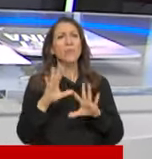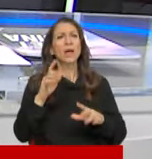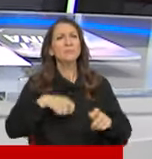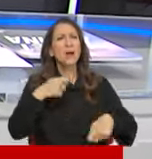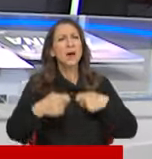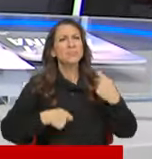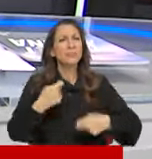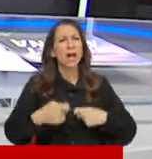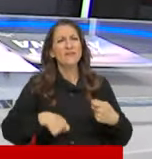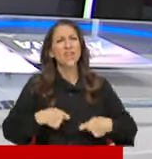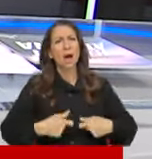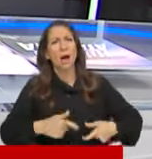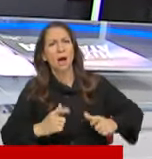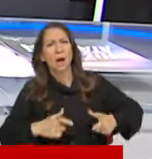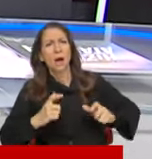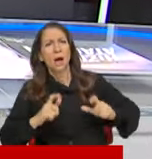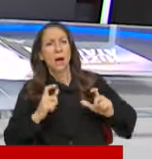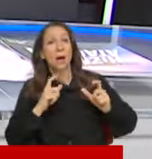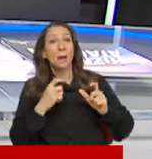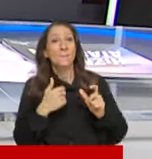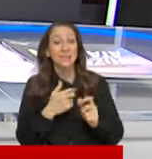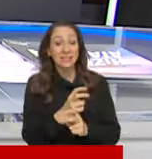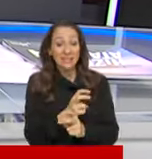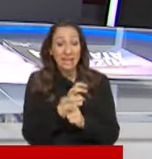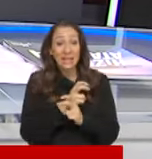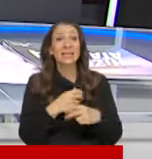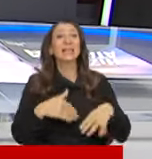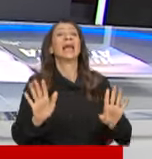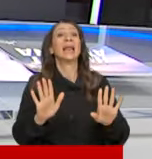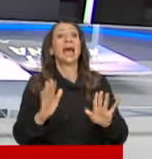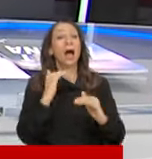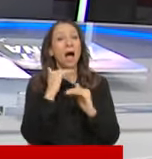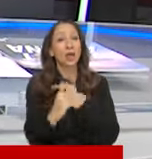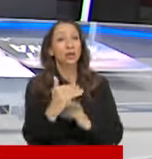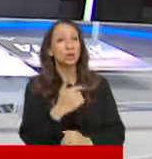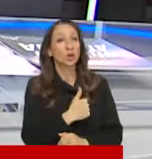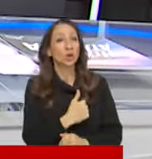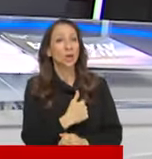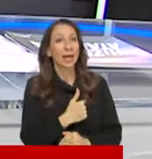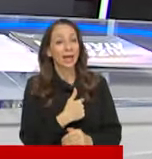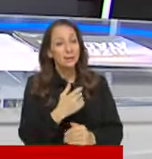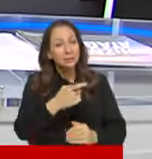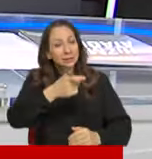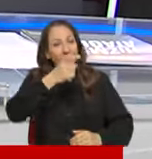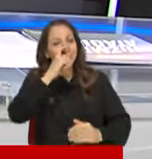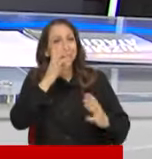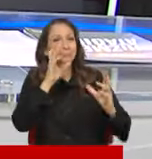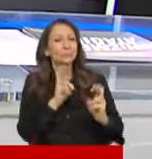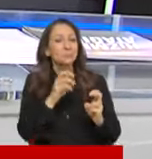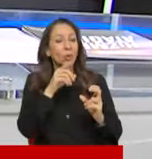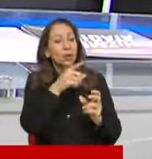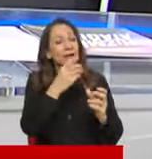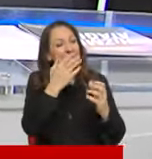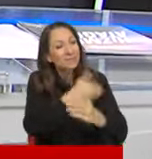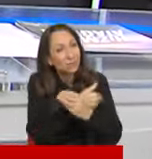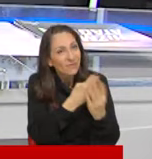şeyleri gündeme getiriyor ya biz tehdit eden değil sadece halkımızın gönlüne taht kurmak için gönlüne